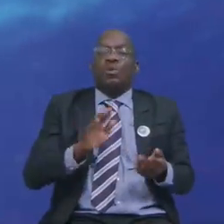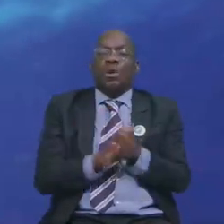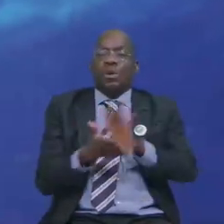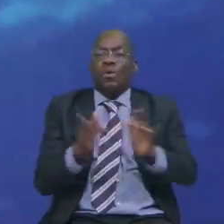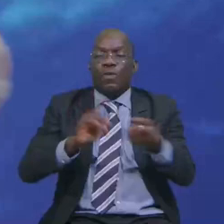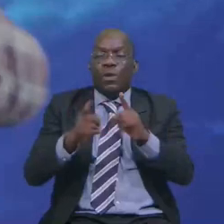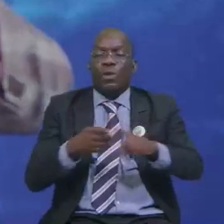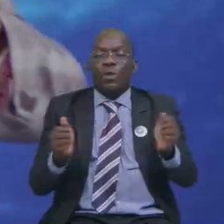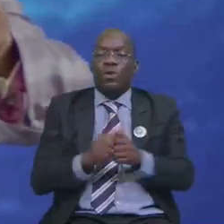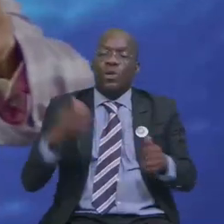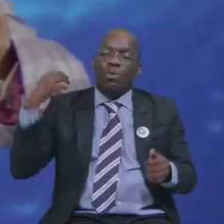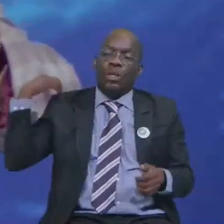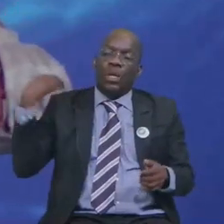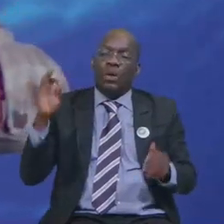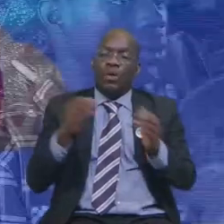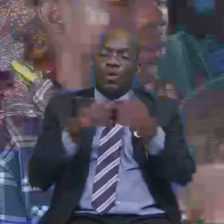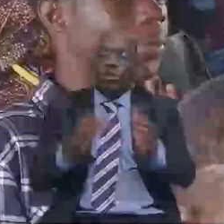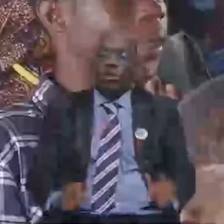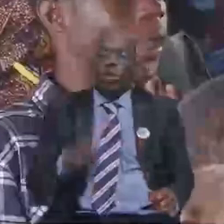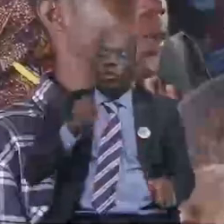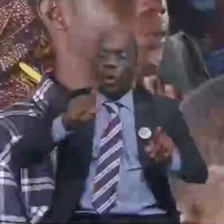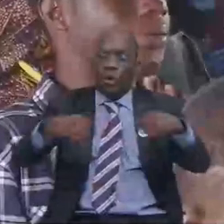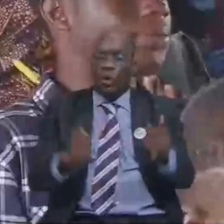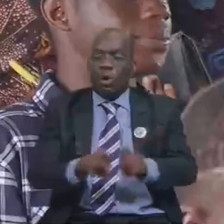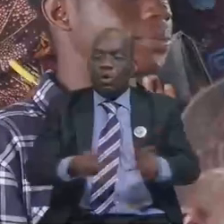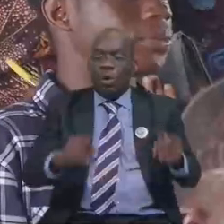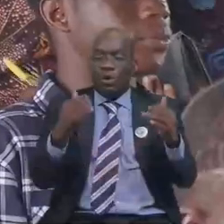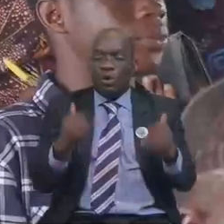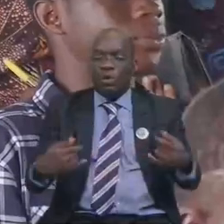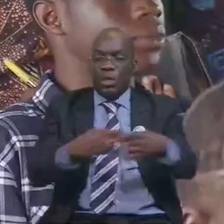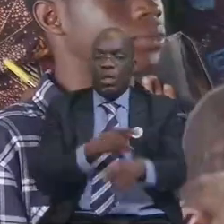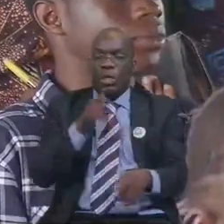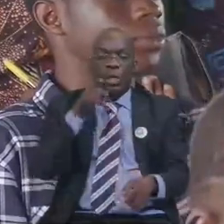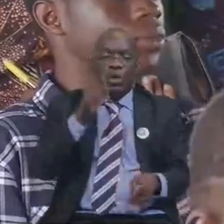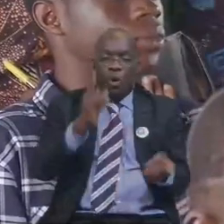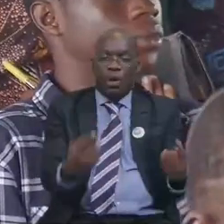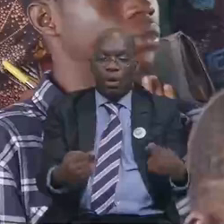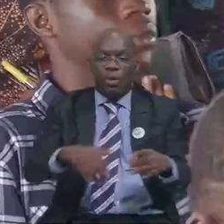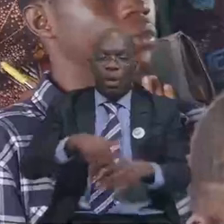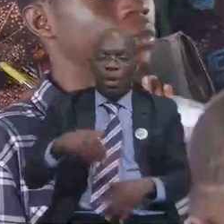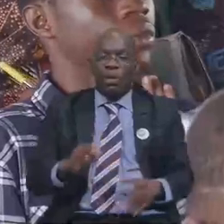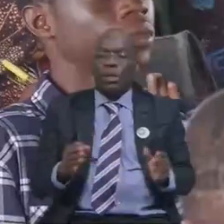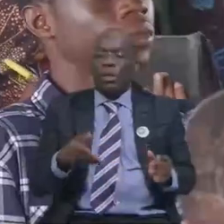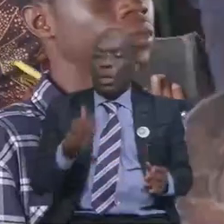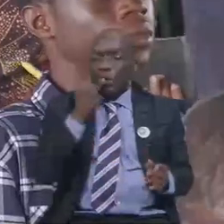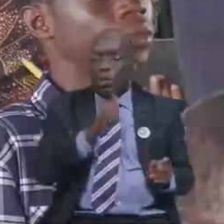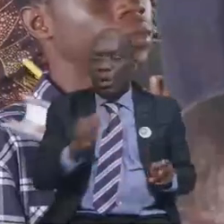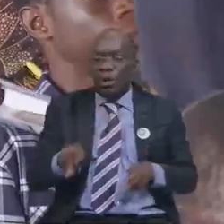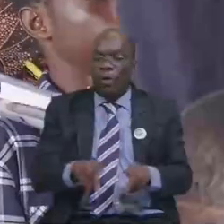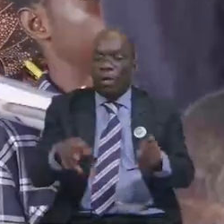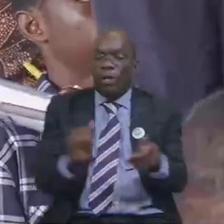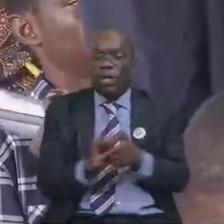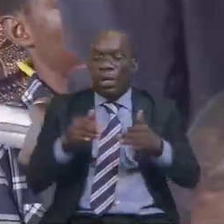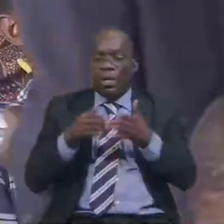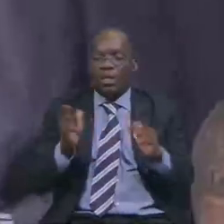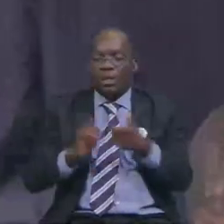aujourd'hui sors reviens il y a un chemin qui conduit à la victoire bien chemin qui